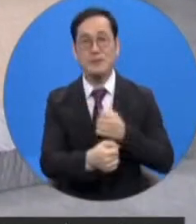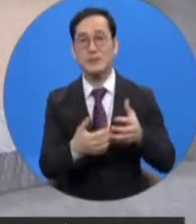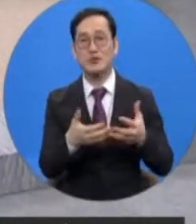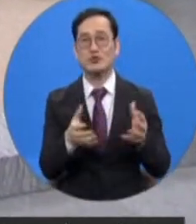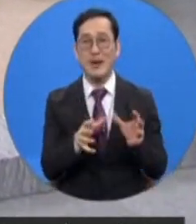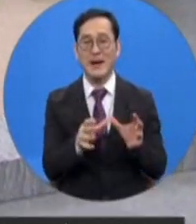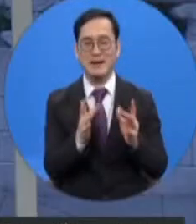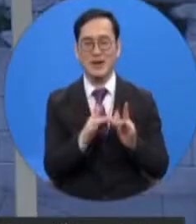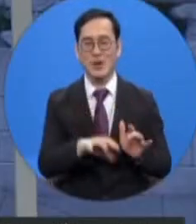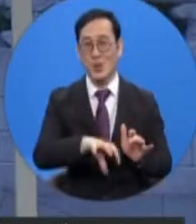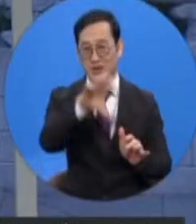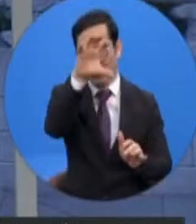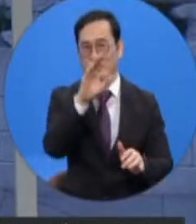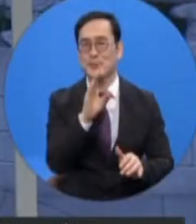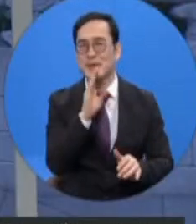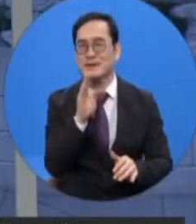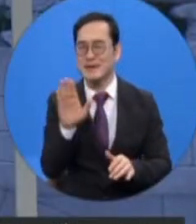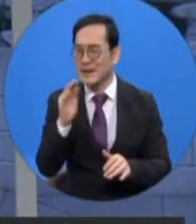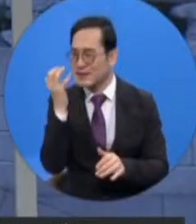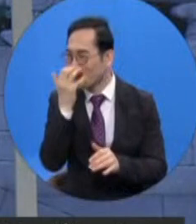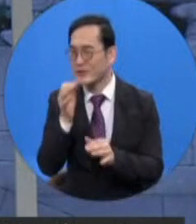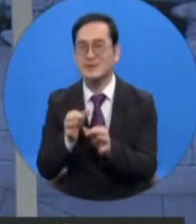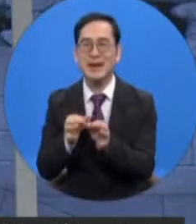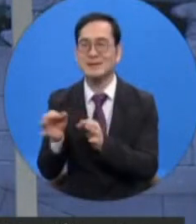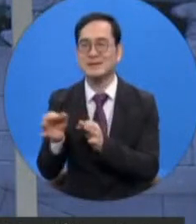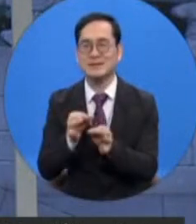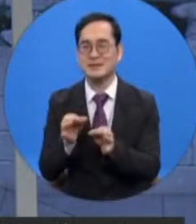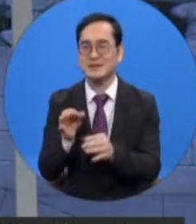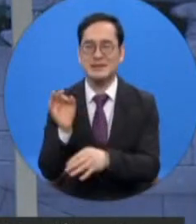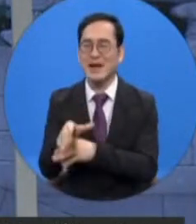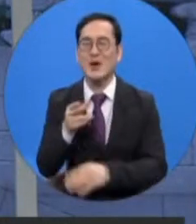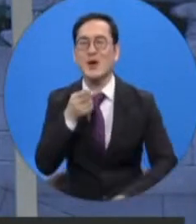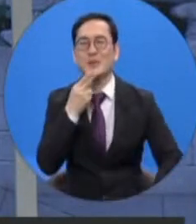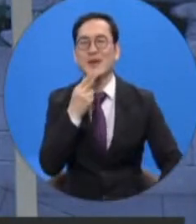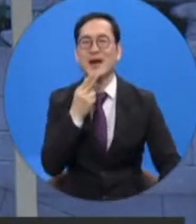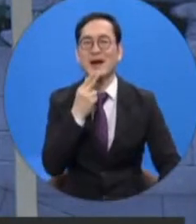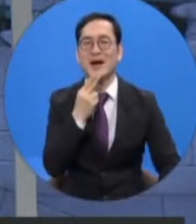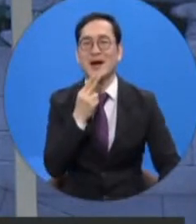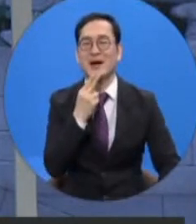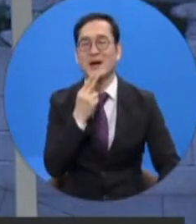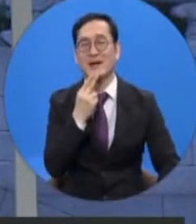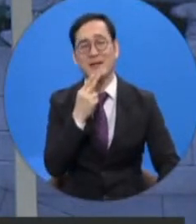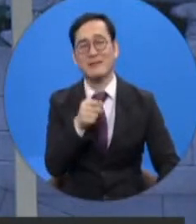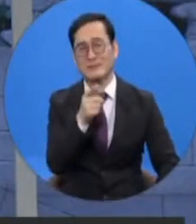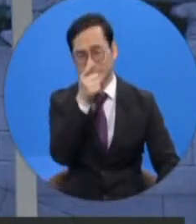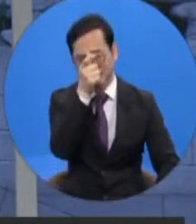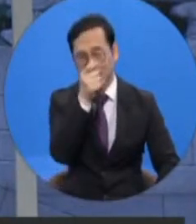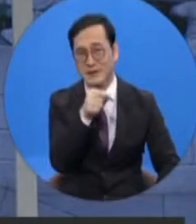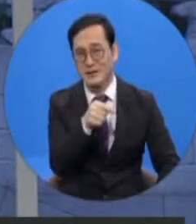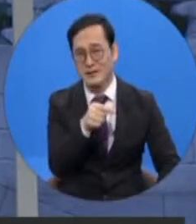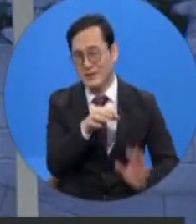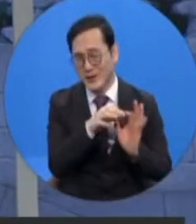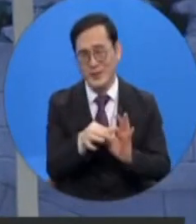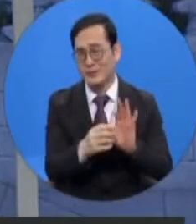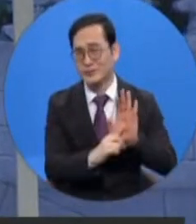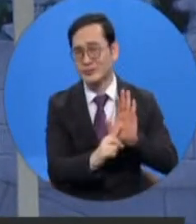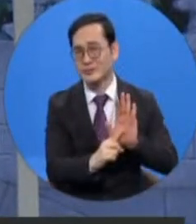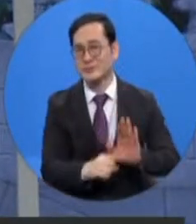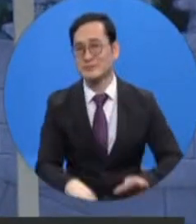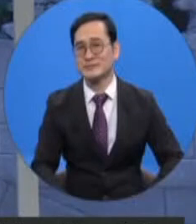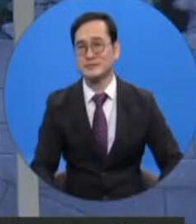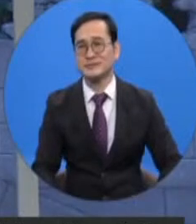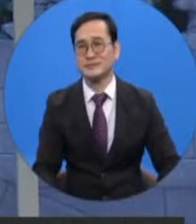올린 건 맞다라는 지금 해명을 하고 있는 상황인데 정익진 변호사님 이 불법 이잖아요. 성매매를 했다면 이 역시